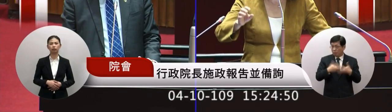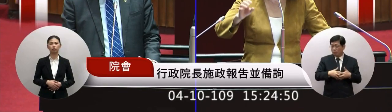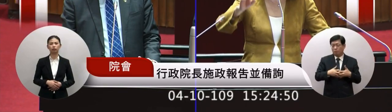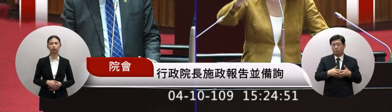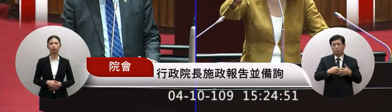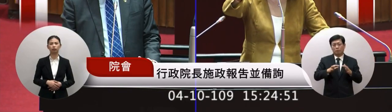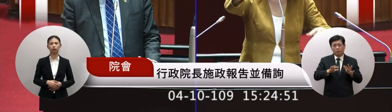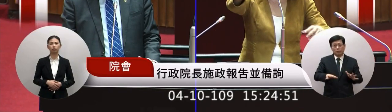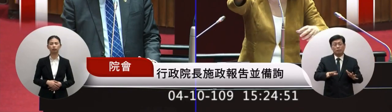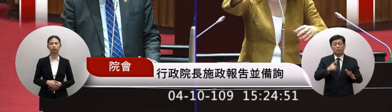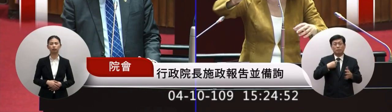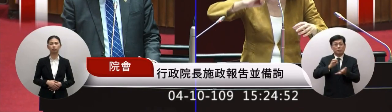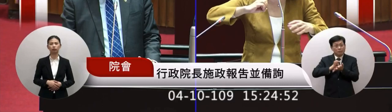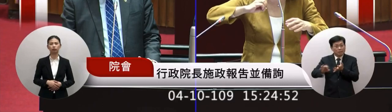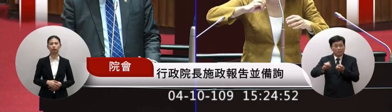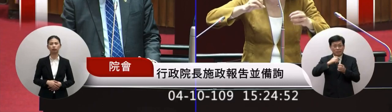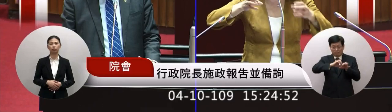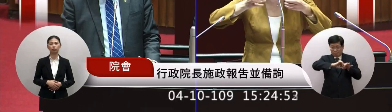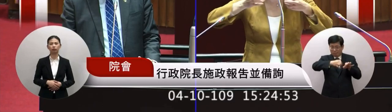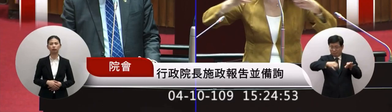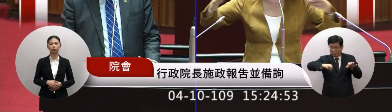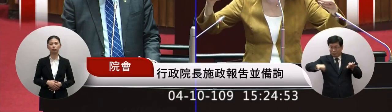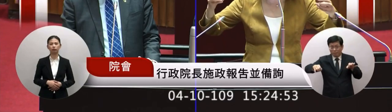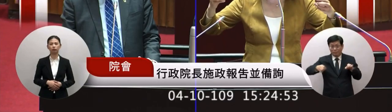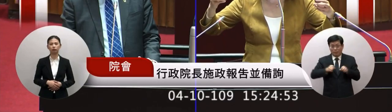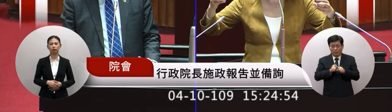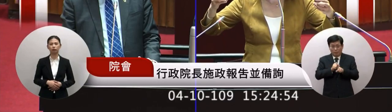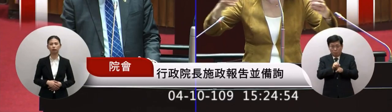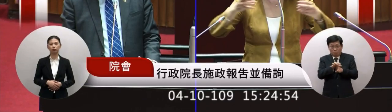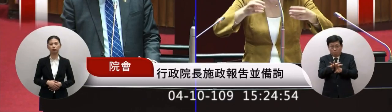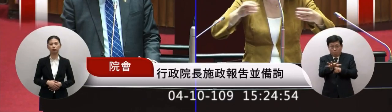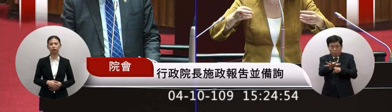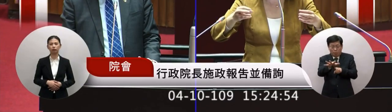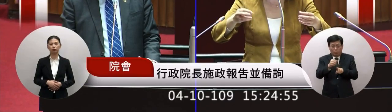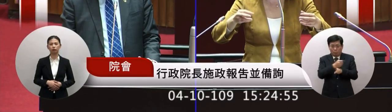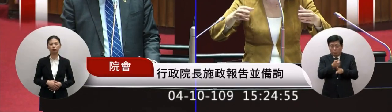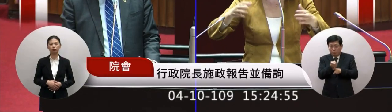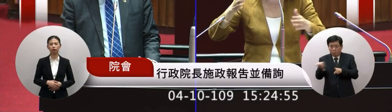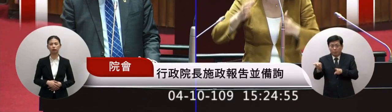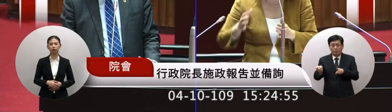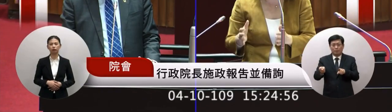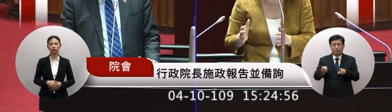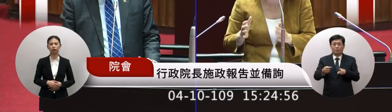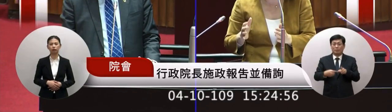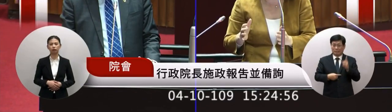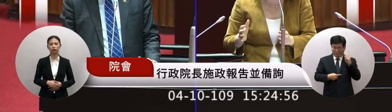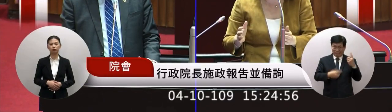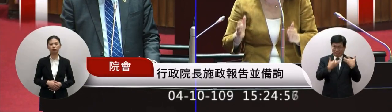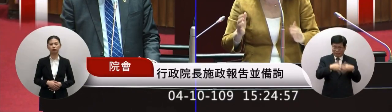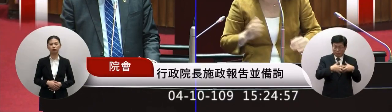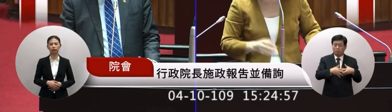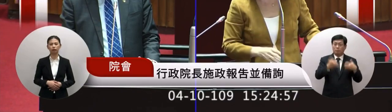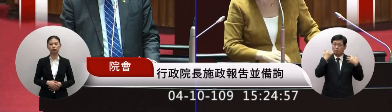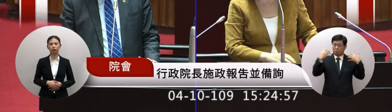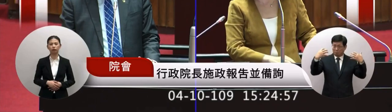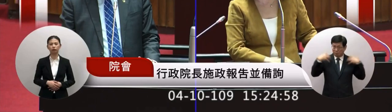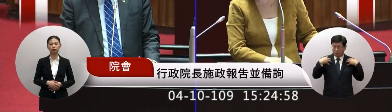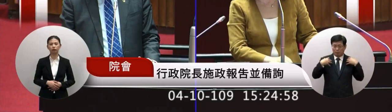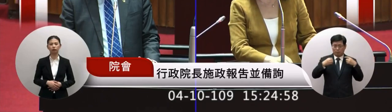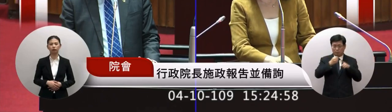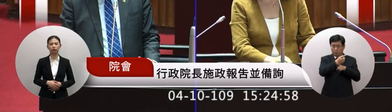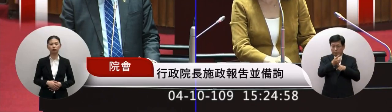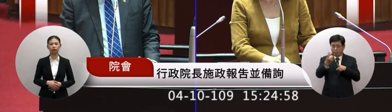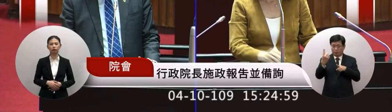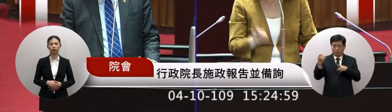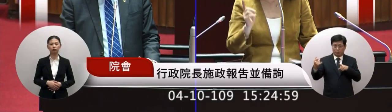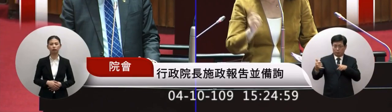所以呢，他要用那个呼吸的管子啊，用分叉，用分叉的，让一台呼吸器呢是可以支援多个